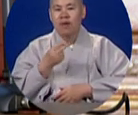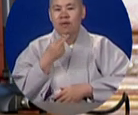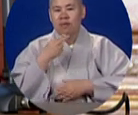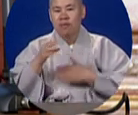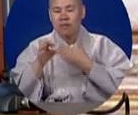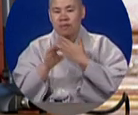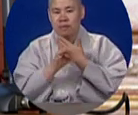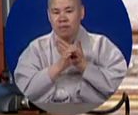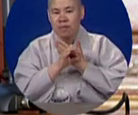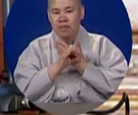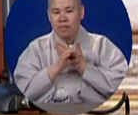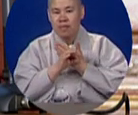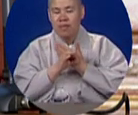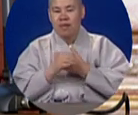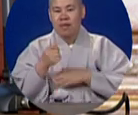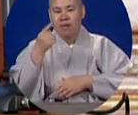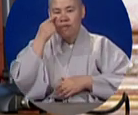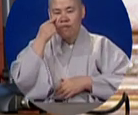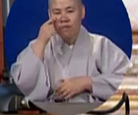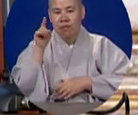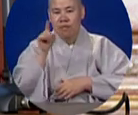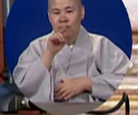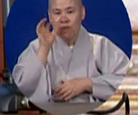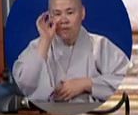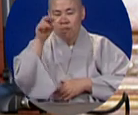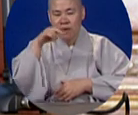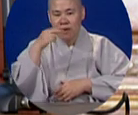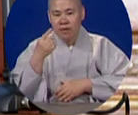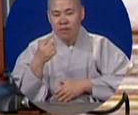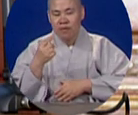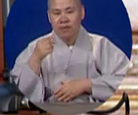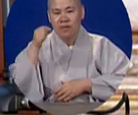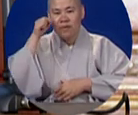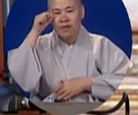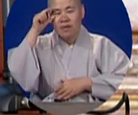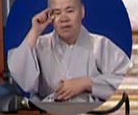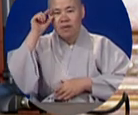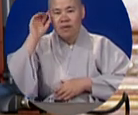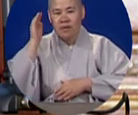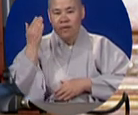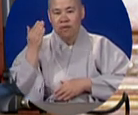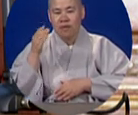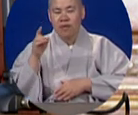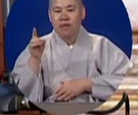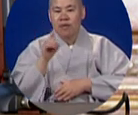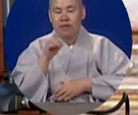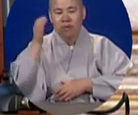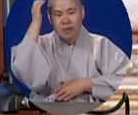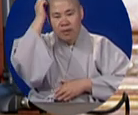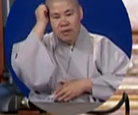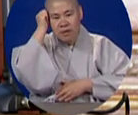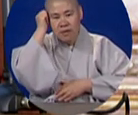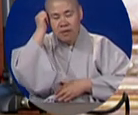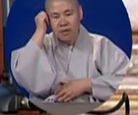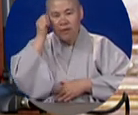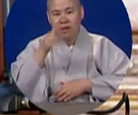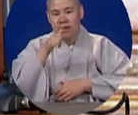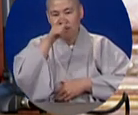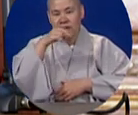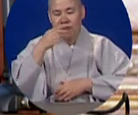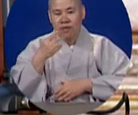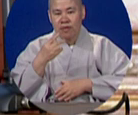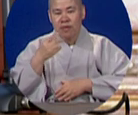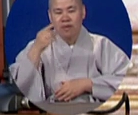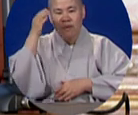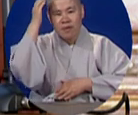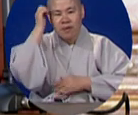눈으로 뭘 봐도 그게 해탈이고 어떤 기억이 나도 그 기억나는 것에